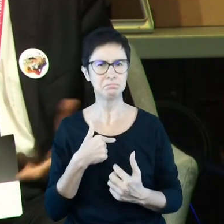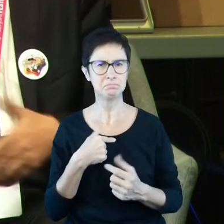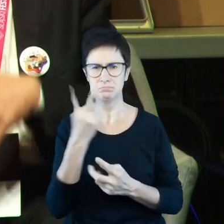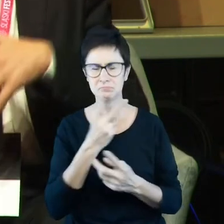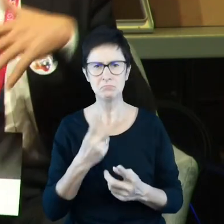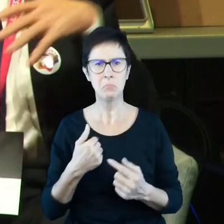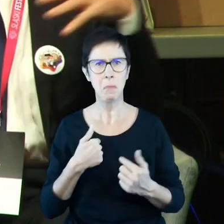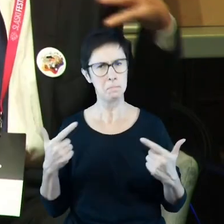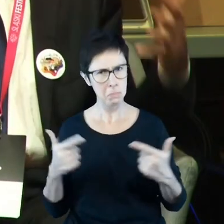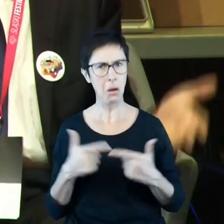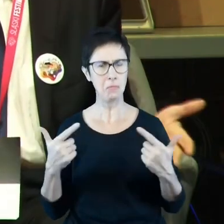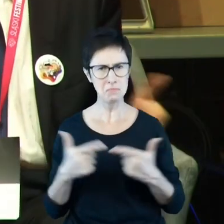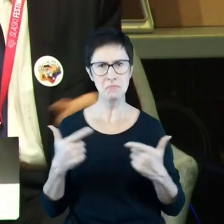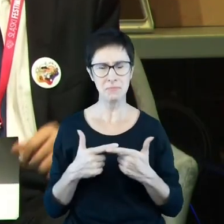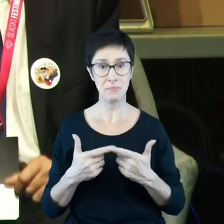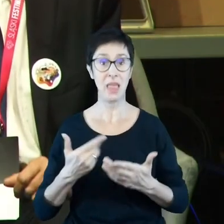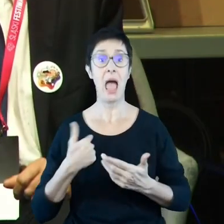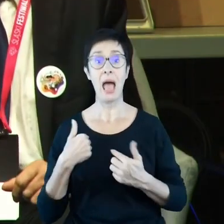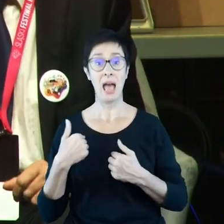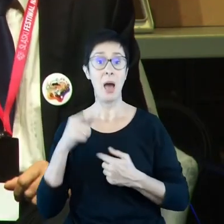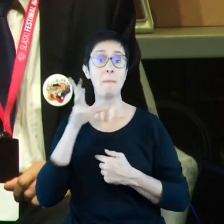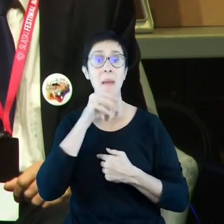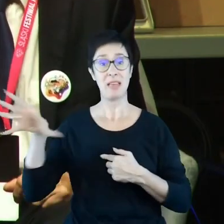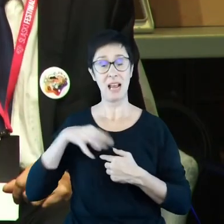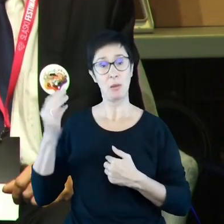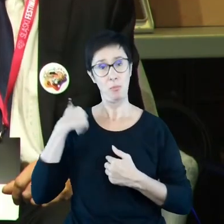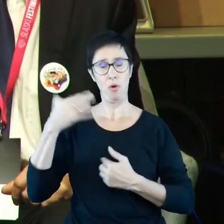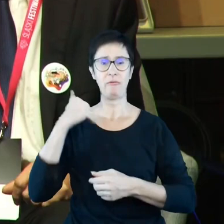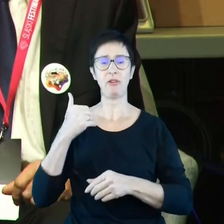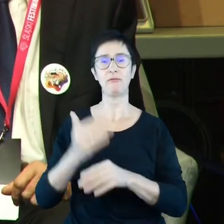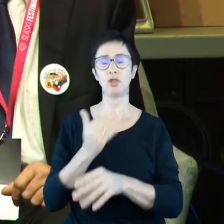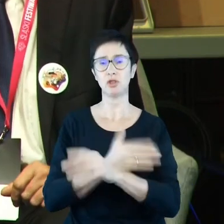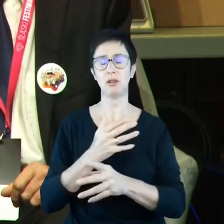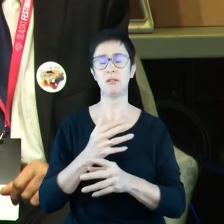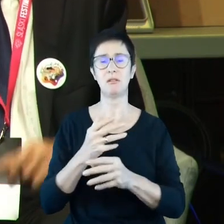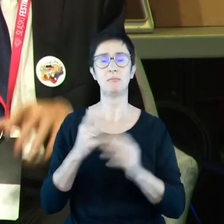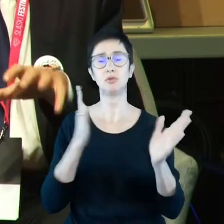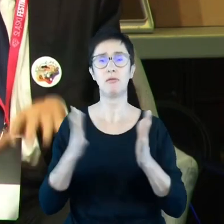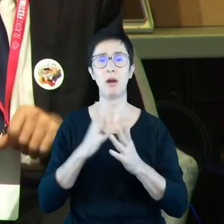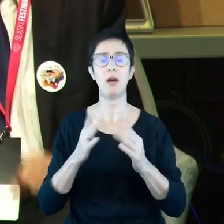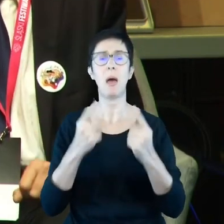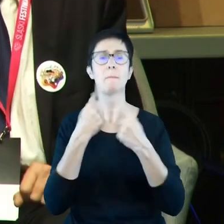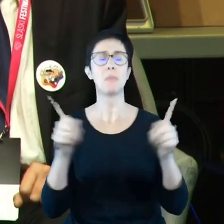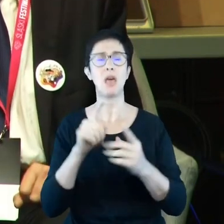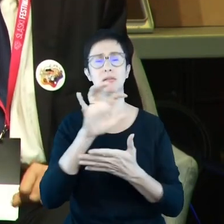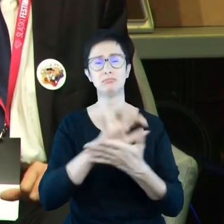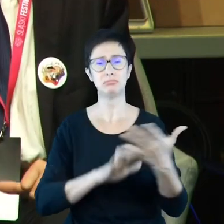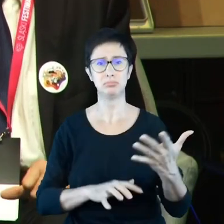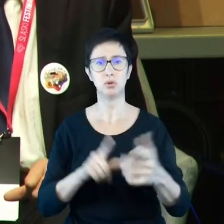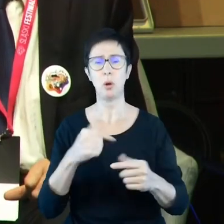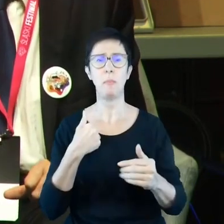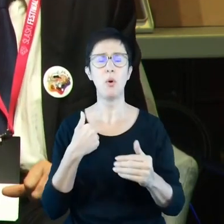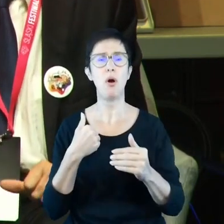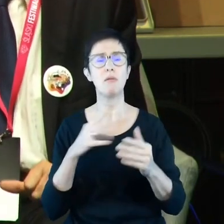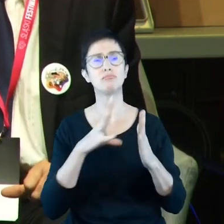A ponieważ pracowaliśmy razem już wcześniej nad takim cyklem pieśni, który nazywał się Up into the Silence, i były to pieśni w zasadniczej większości oparte